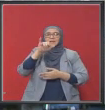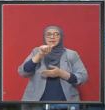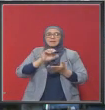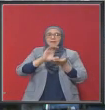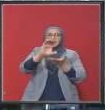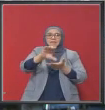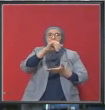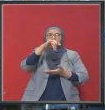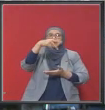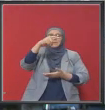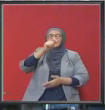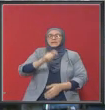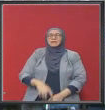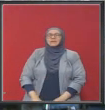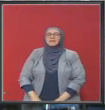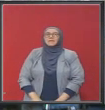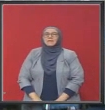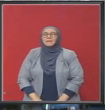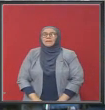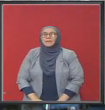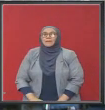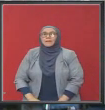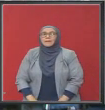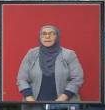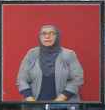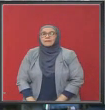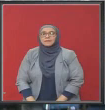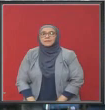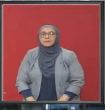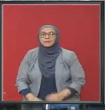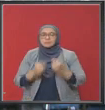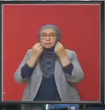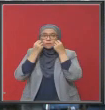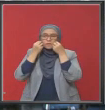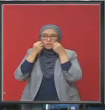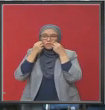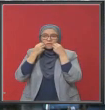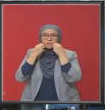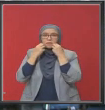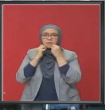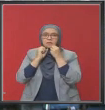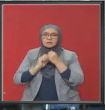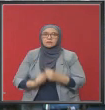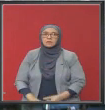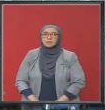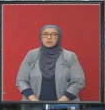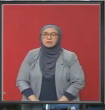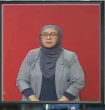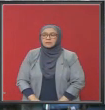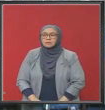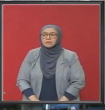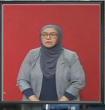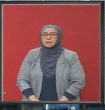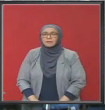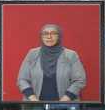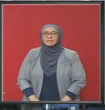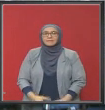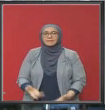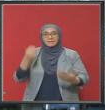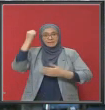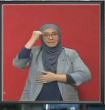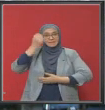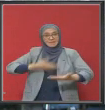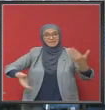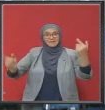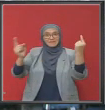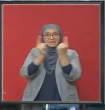melaksanakan program kerio advancement program ataupun ketikkan khusus kepada pelajar-pelajar ipts dalam